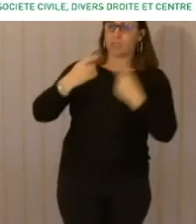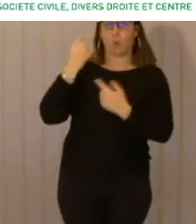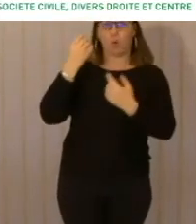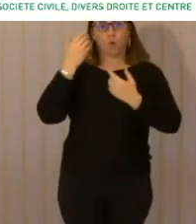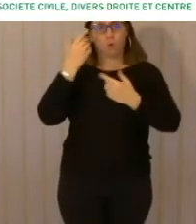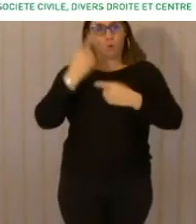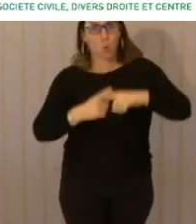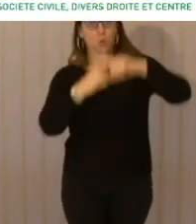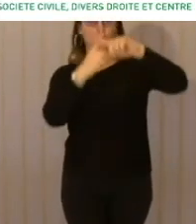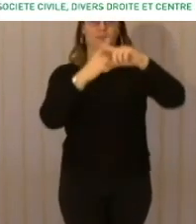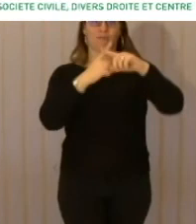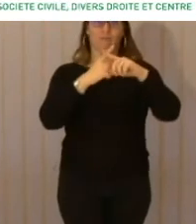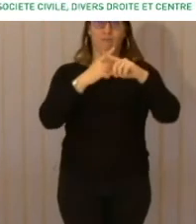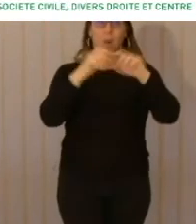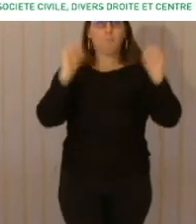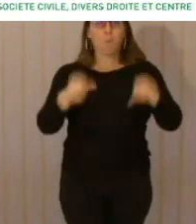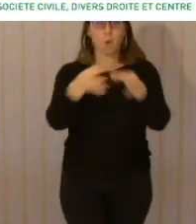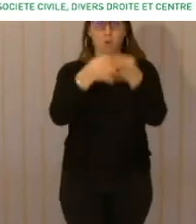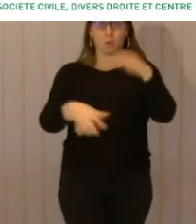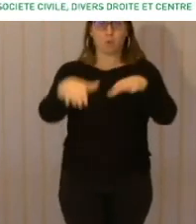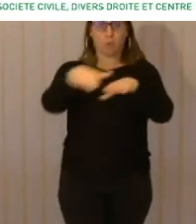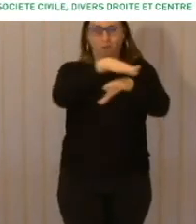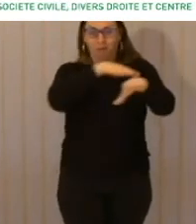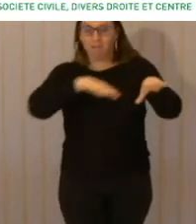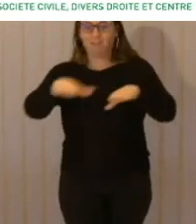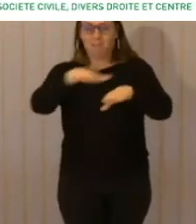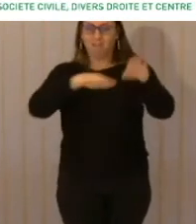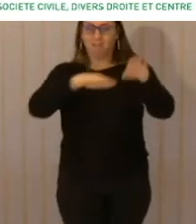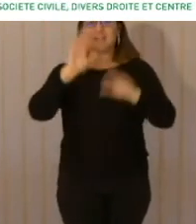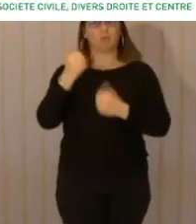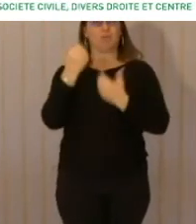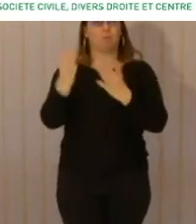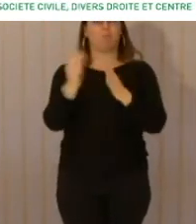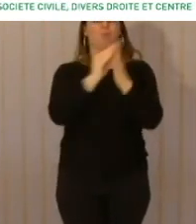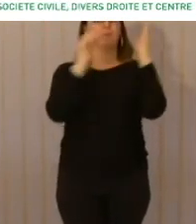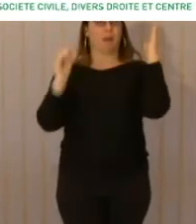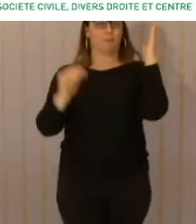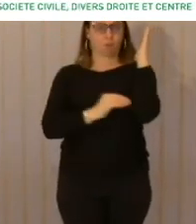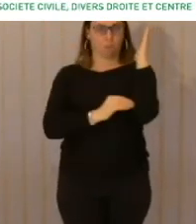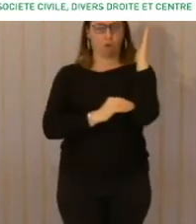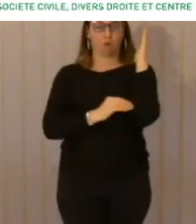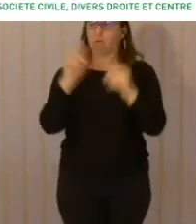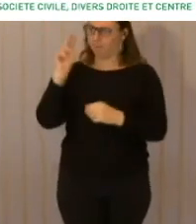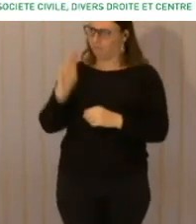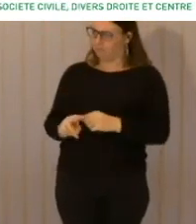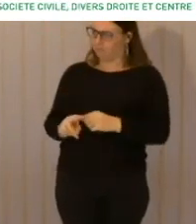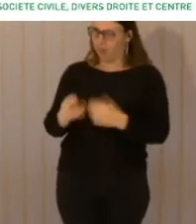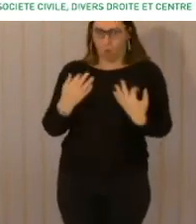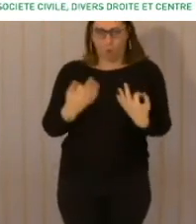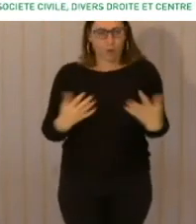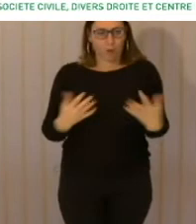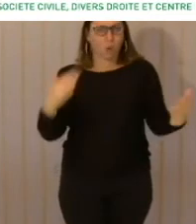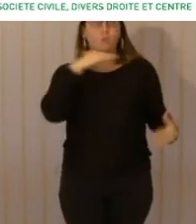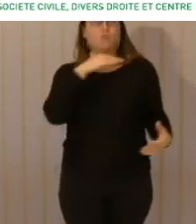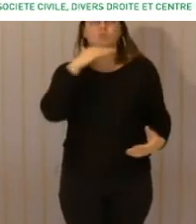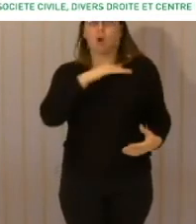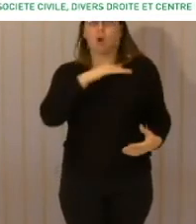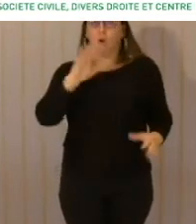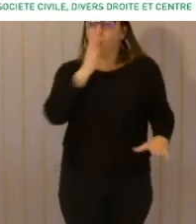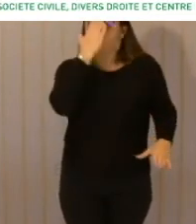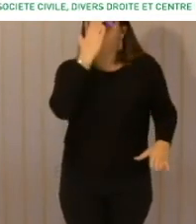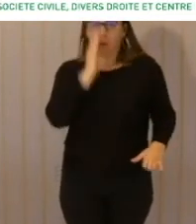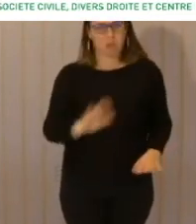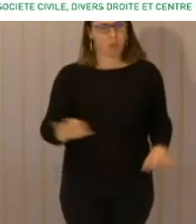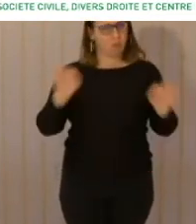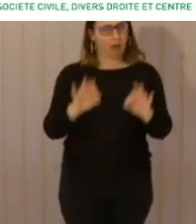qu'il y a des alternatives. Donc nous proposons, nous, un amendement, il est temps, il n'y a rien qui urge, un